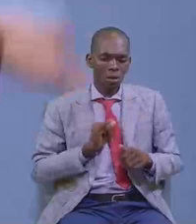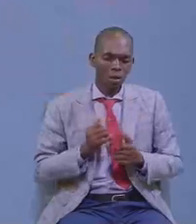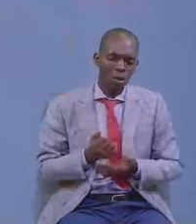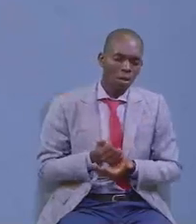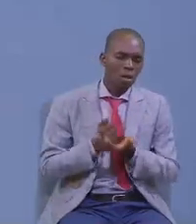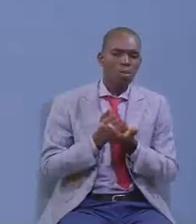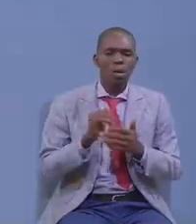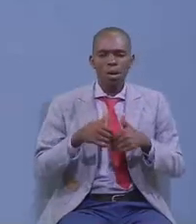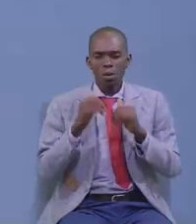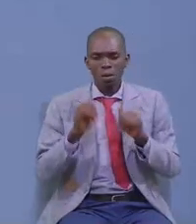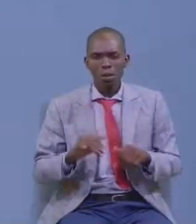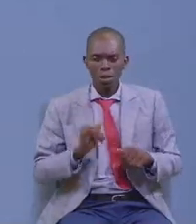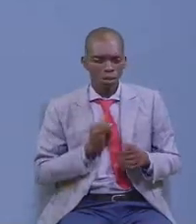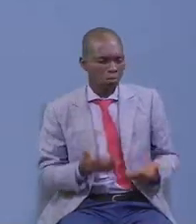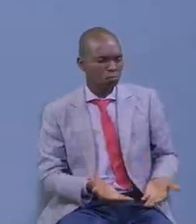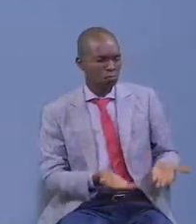les élever,